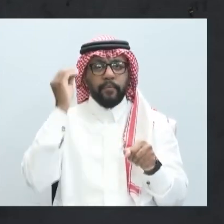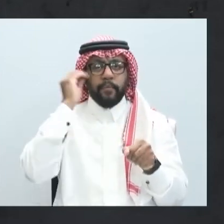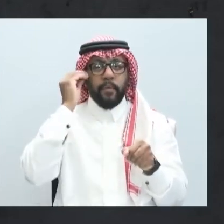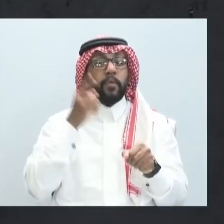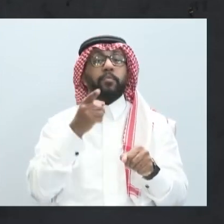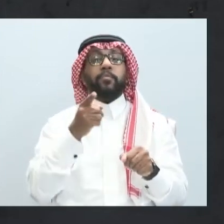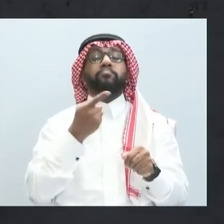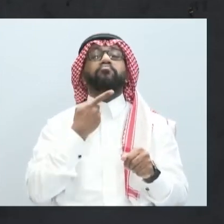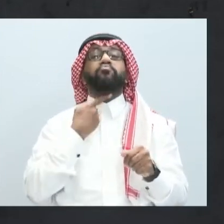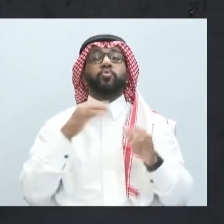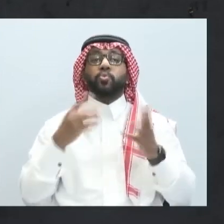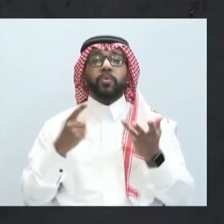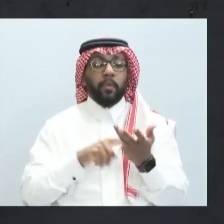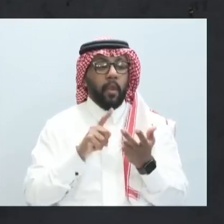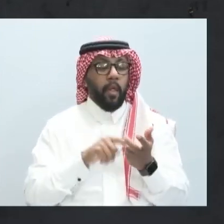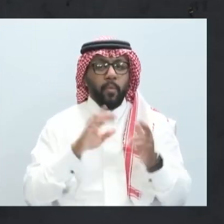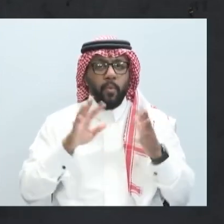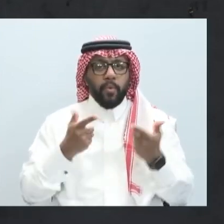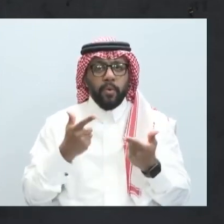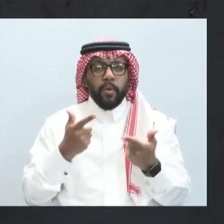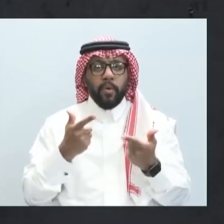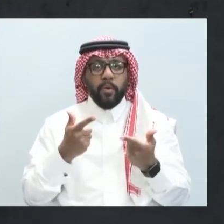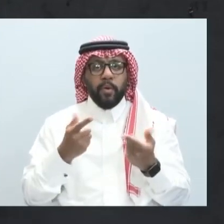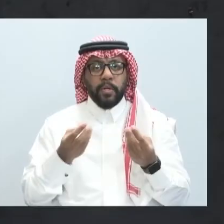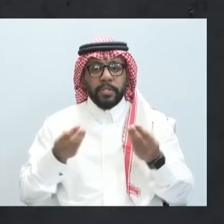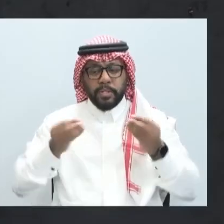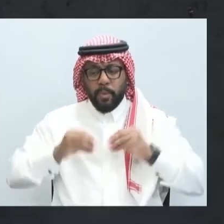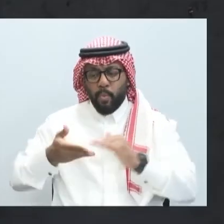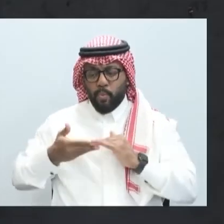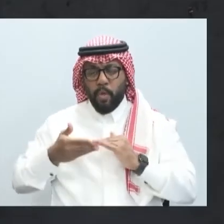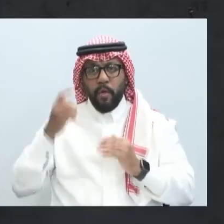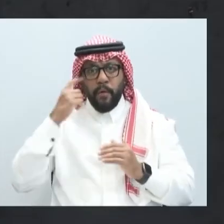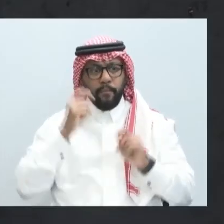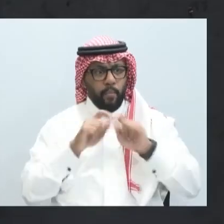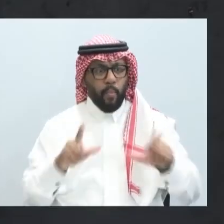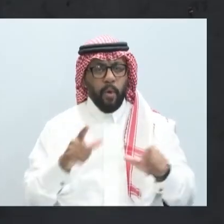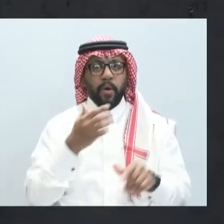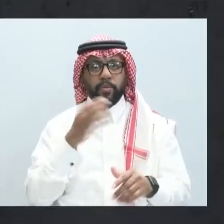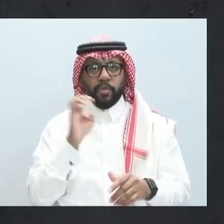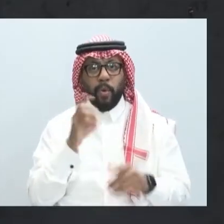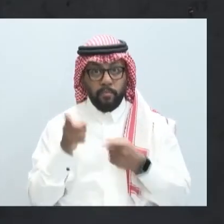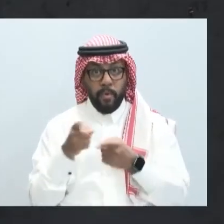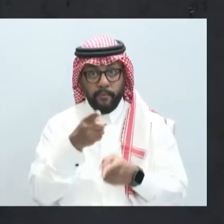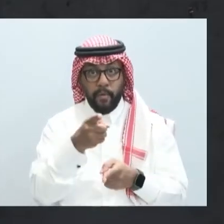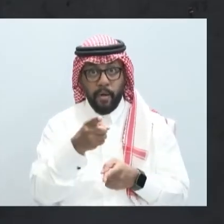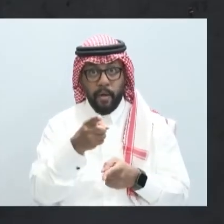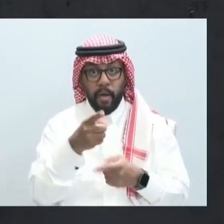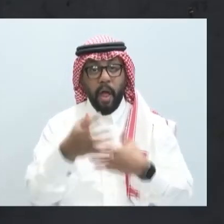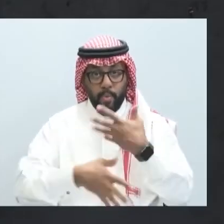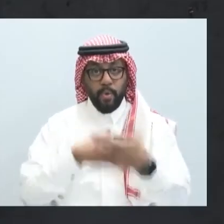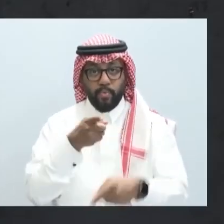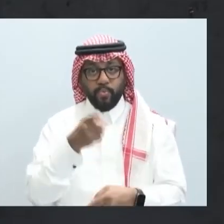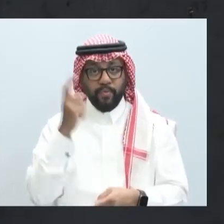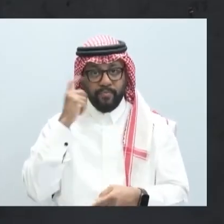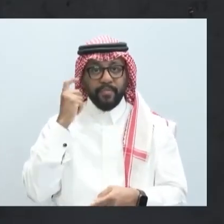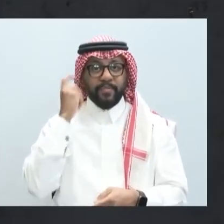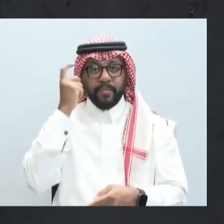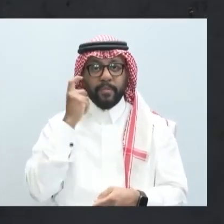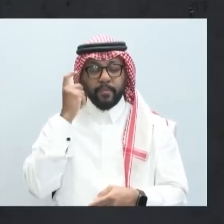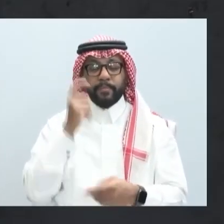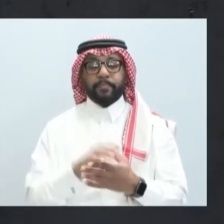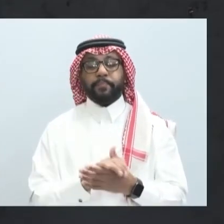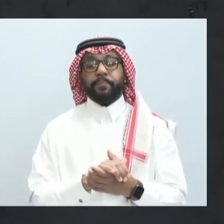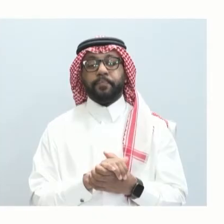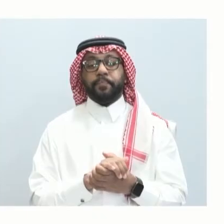رايكم كيف سنستخدم وما هي الطريقه التي تساعدنا للتحقق من اجابتنا يعني ابطال مبدعين